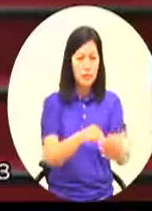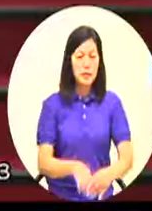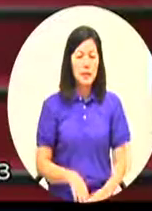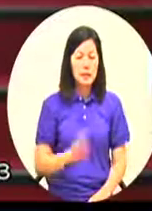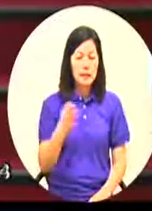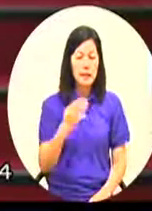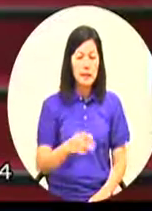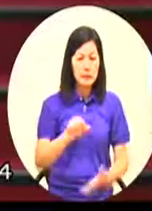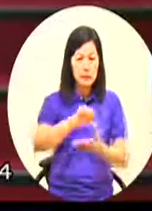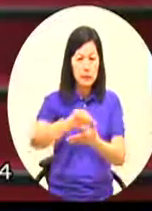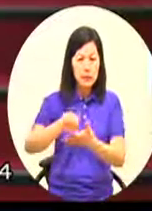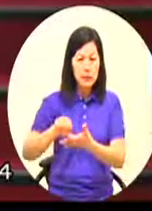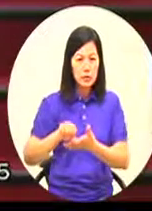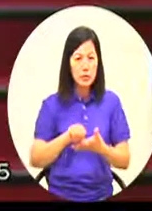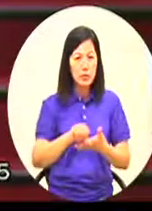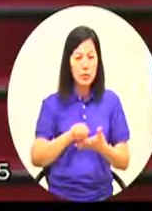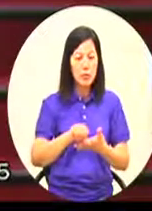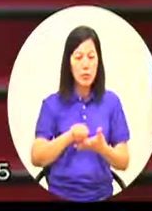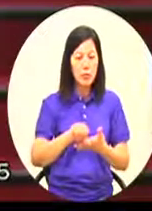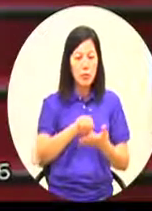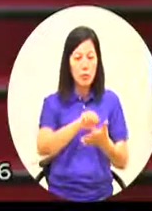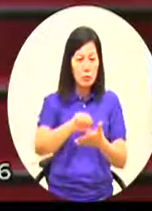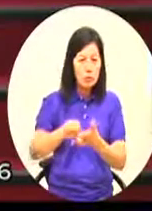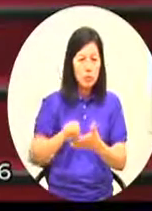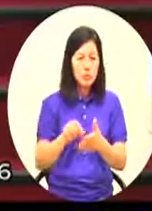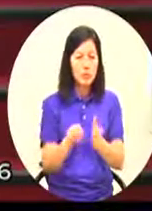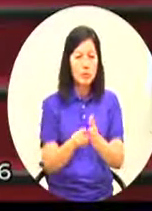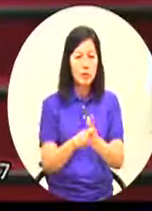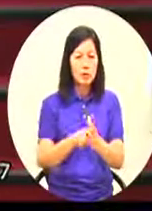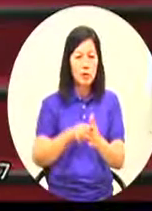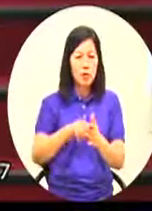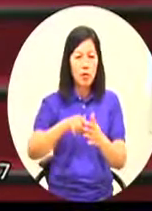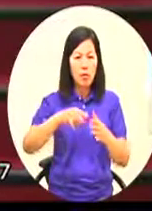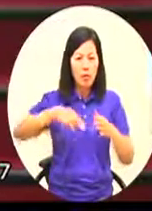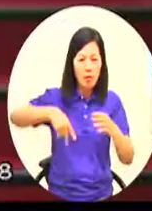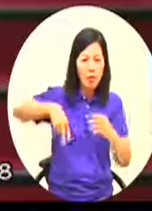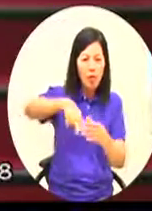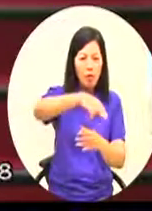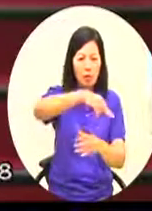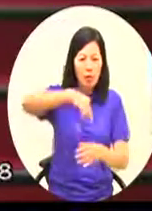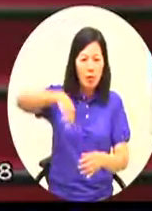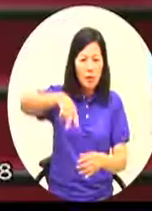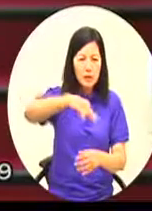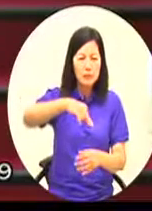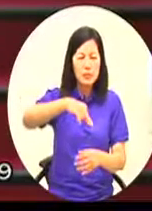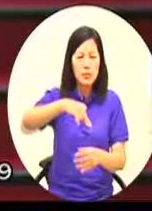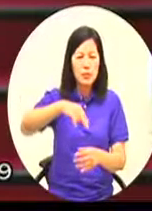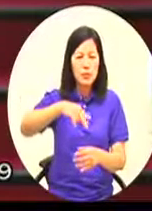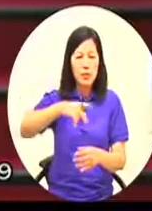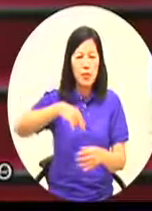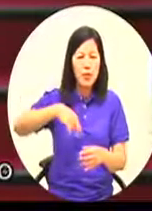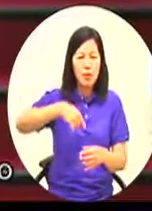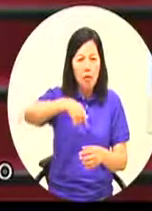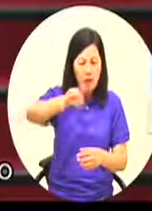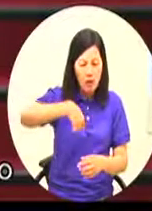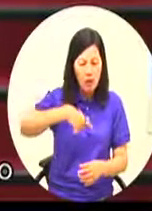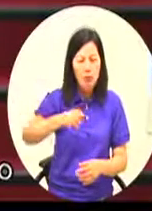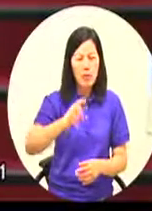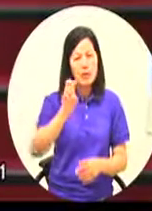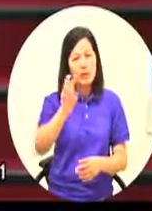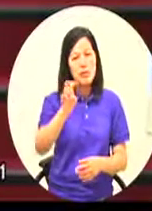事农业耕作的时候要绕过玛雅里，来回将近